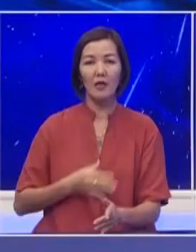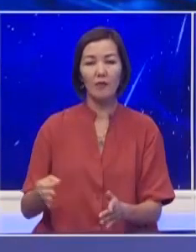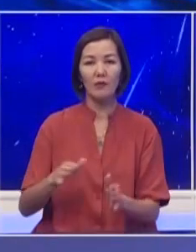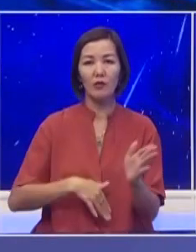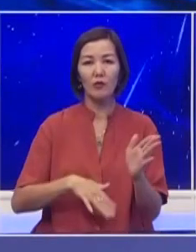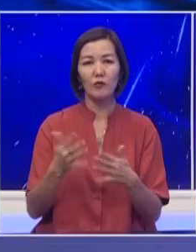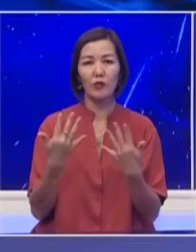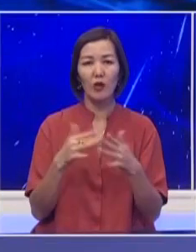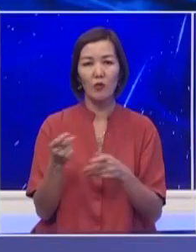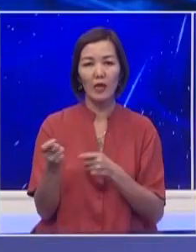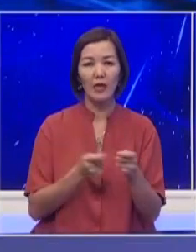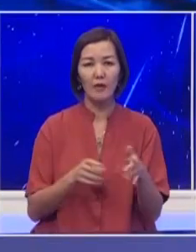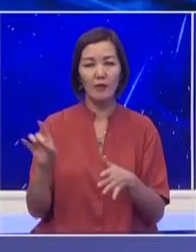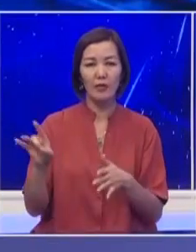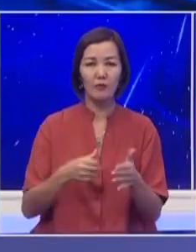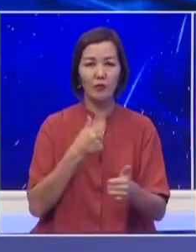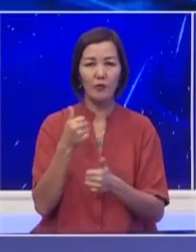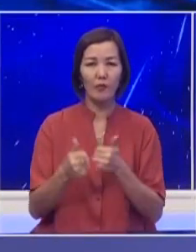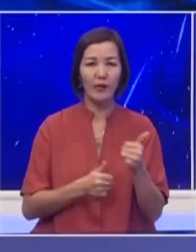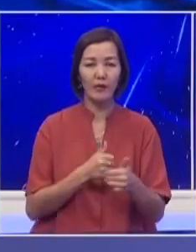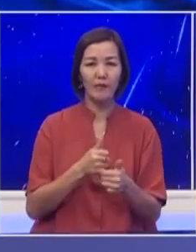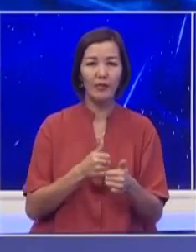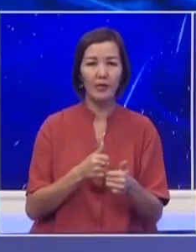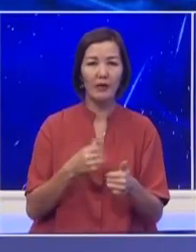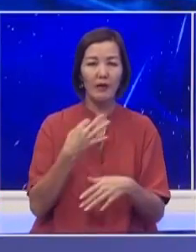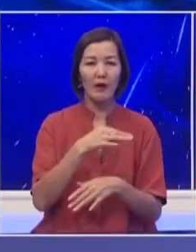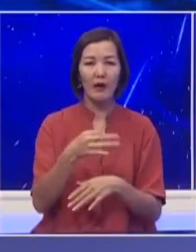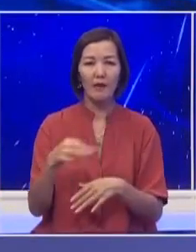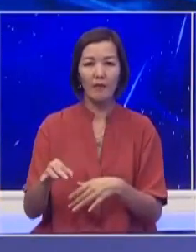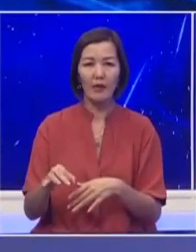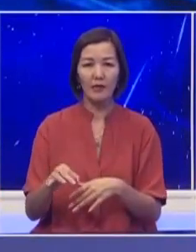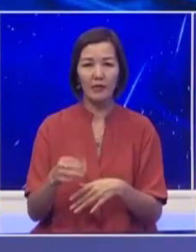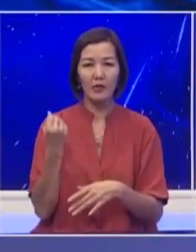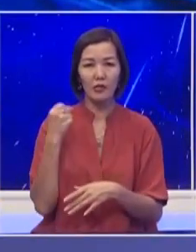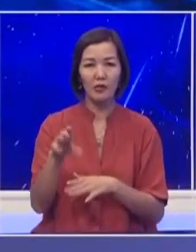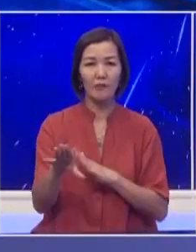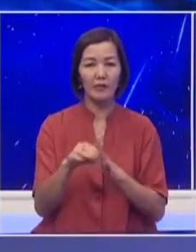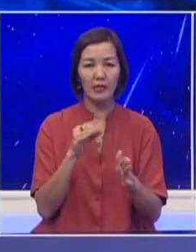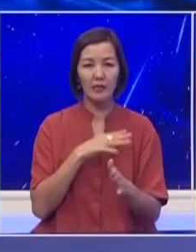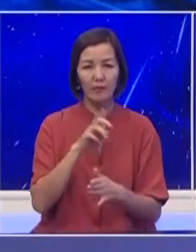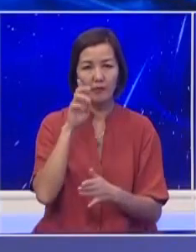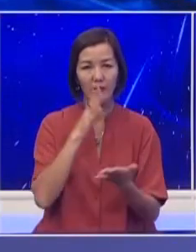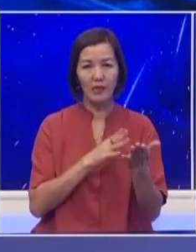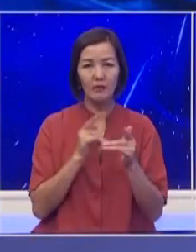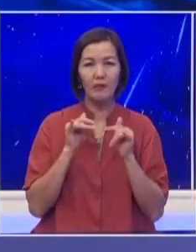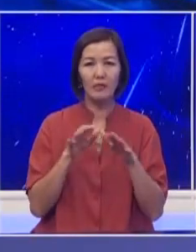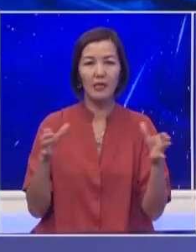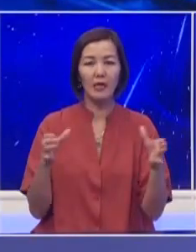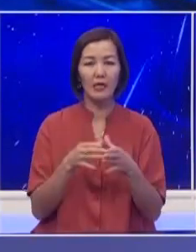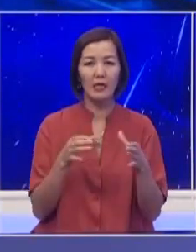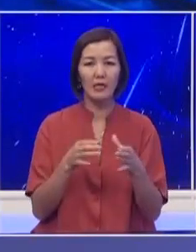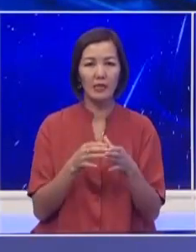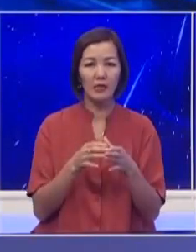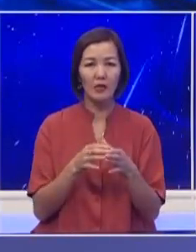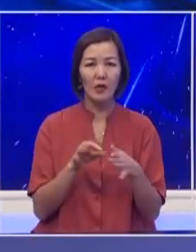Алматы облысында үздік ауыл әкімі республикалық байқауының аймақтық кезеңінің жеңімпазы анықталды. Мемлекеттік қызмет істері